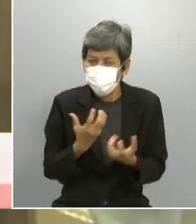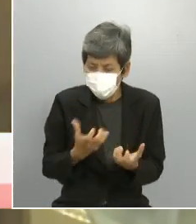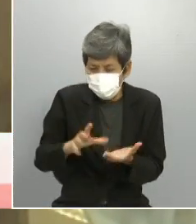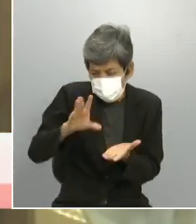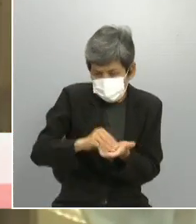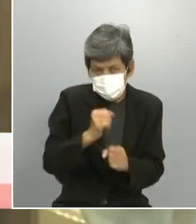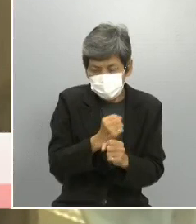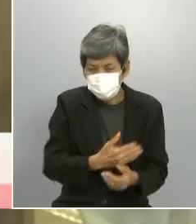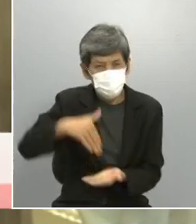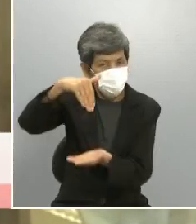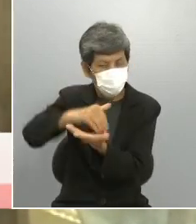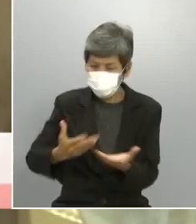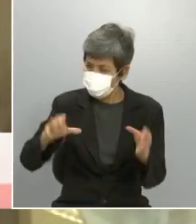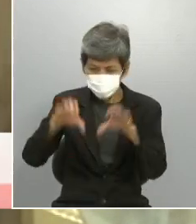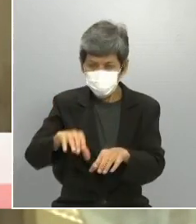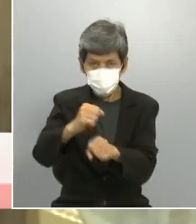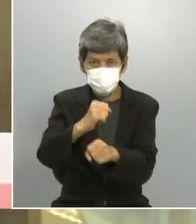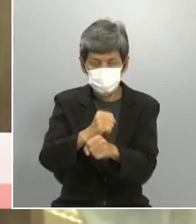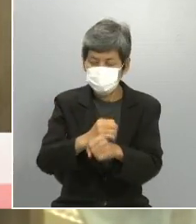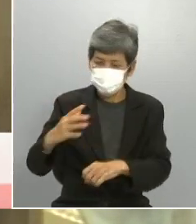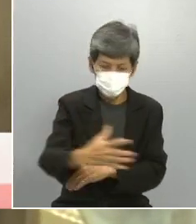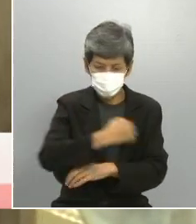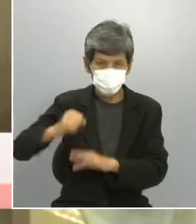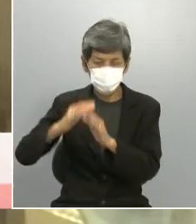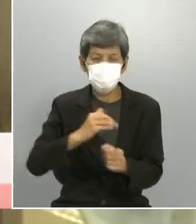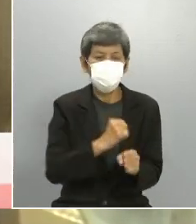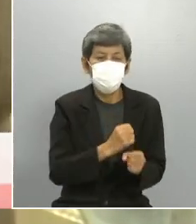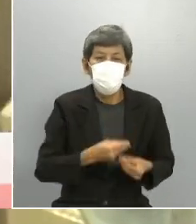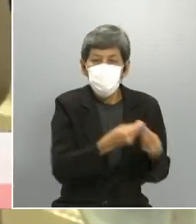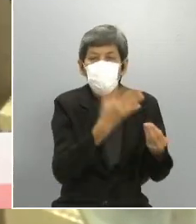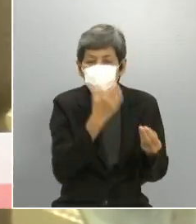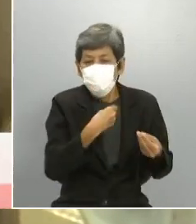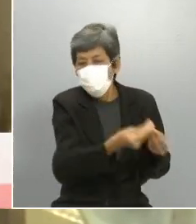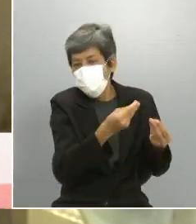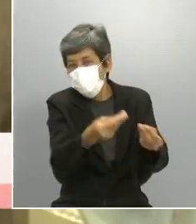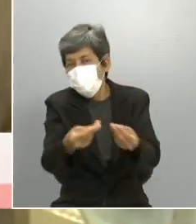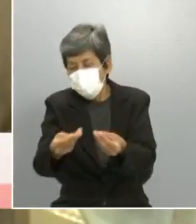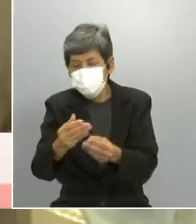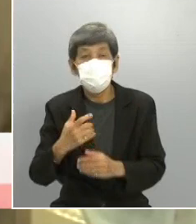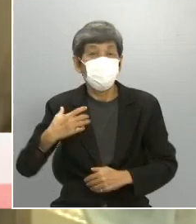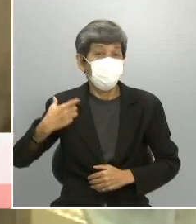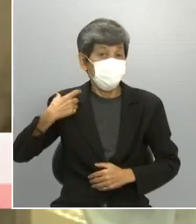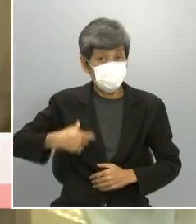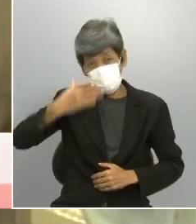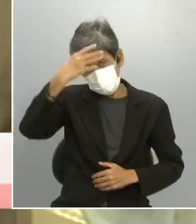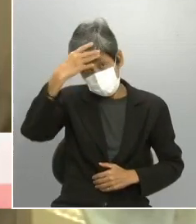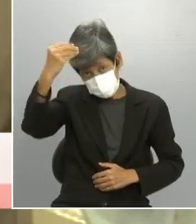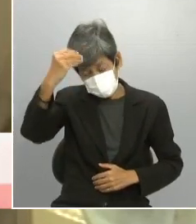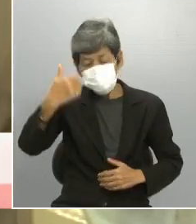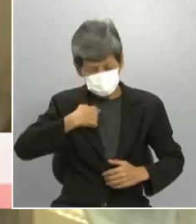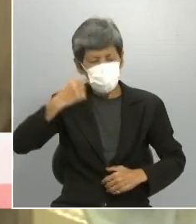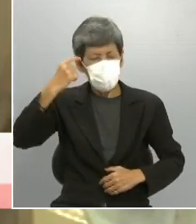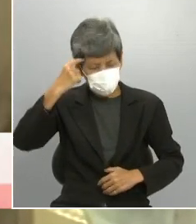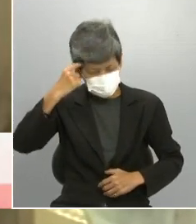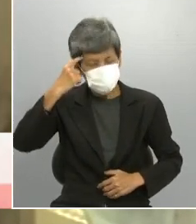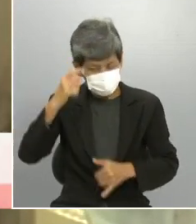มาไว้ที่ส่วนกลางทั้งหมดเพื่ออายัดเราก็จากจ่ายคืนให้กับผู้เสียหายมีทนายรณรงค์ยังบอกว่าเชื่อว่า